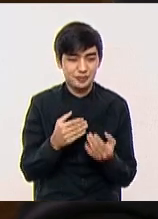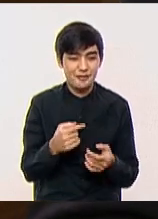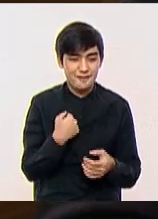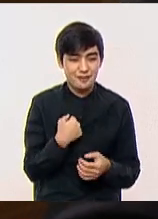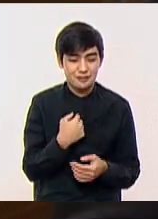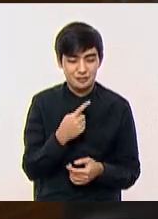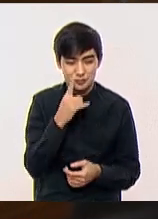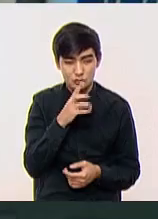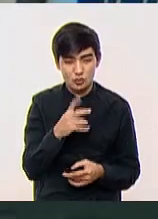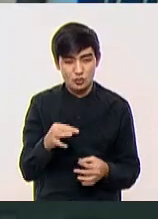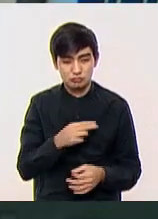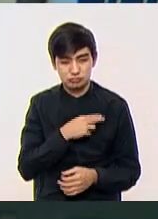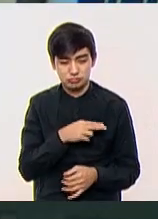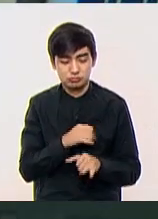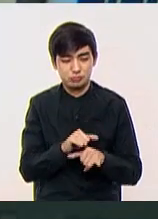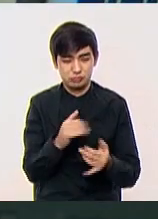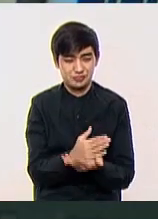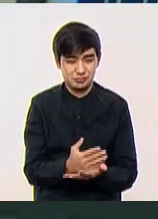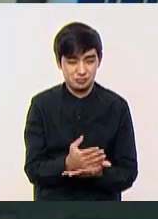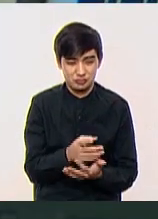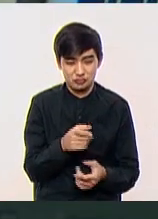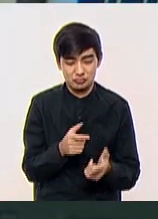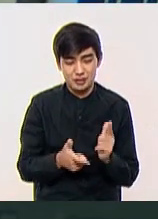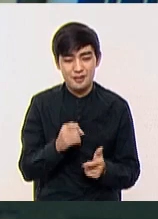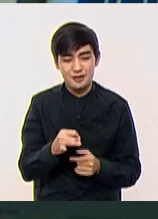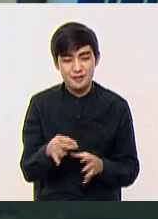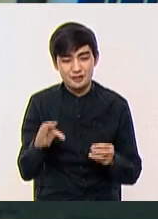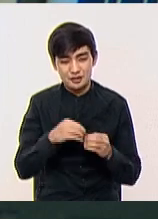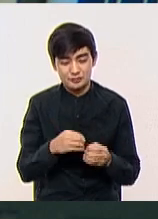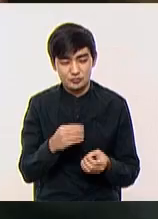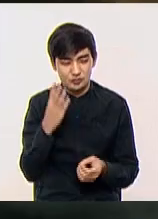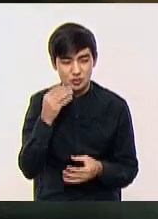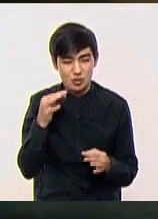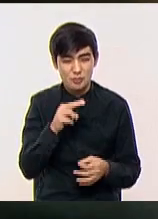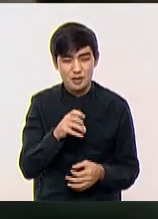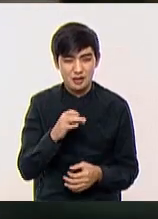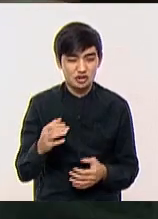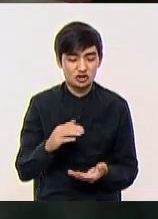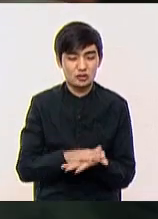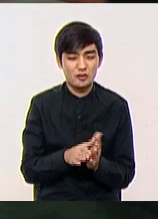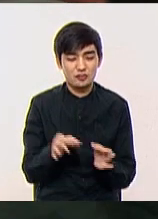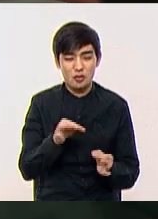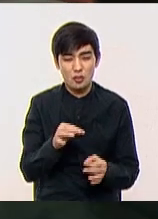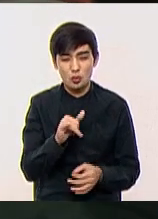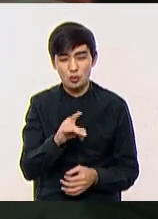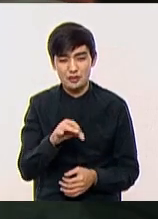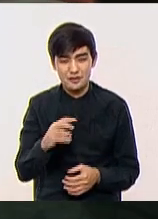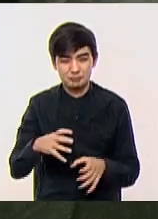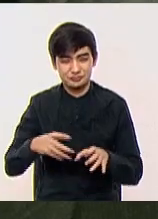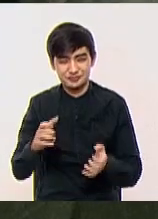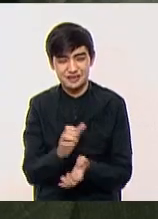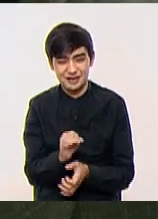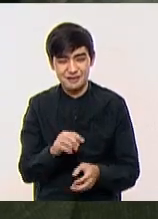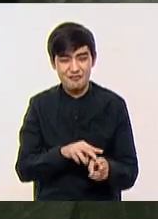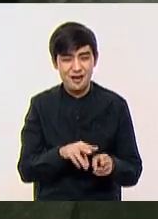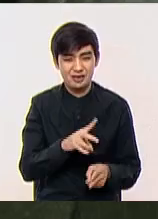деле ведь смертность растет. Казахстан в числе 195 стран-участников Парижского соглашения обязался снизить уровень парниковых выбросов,